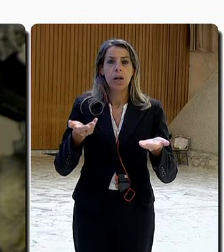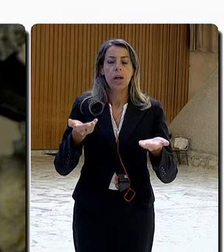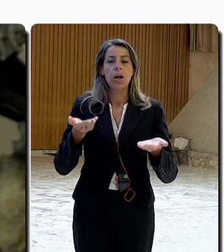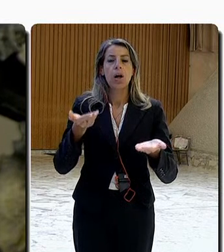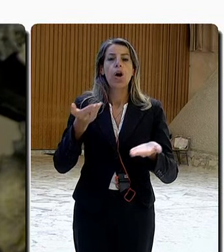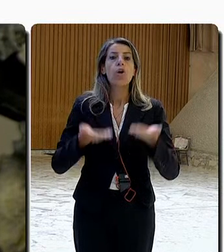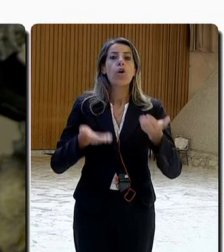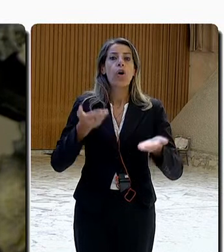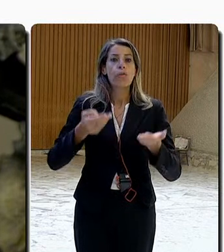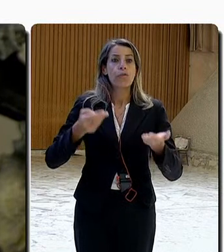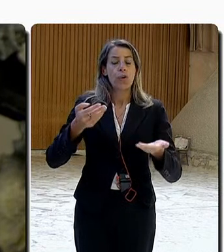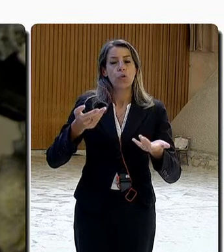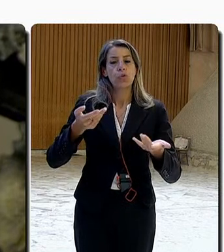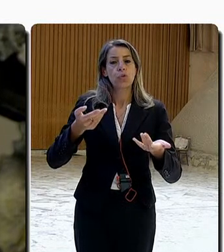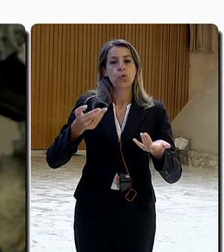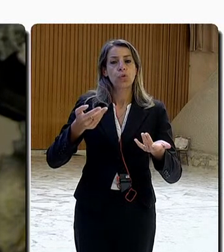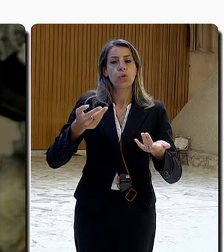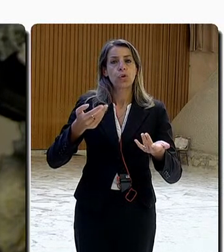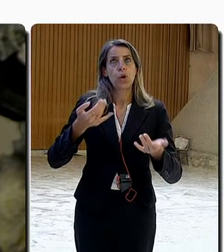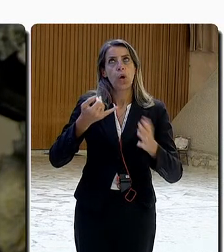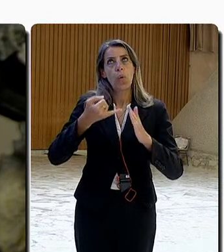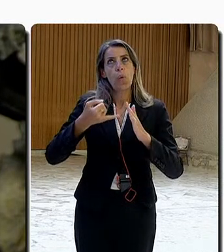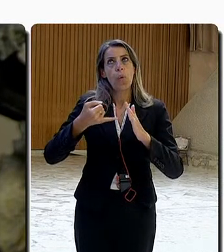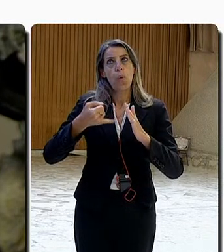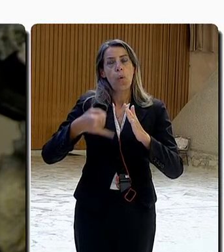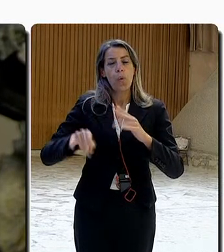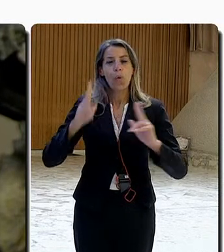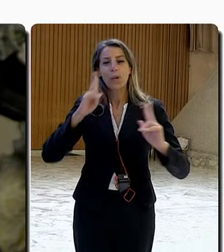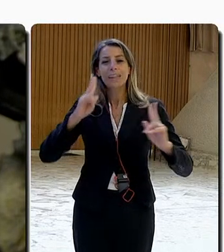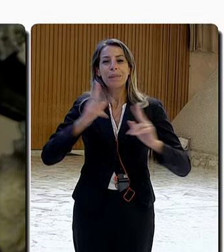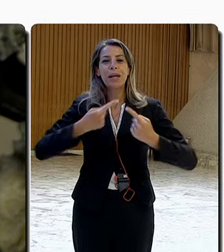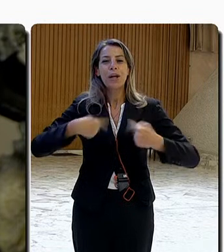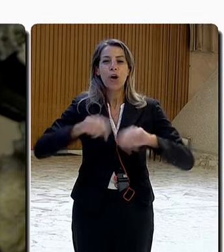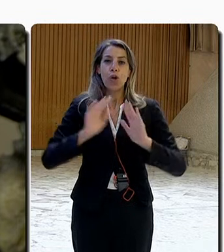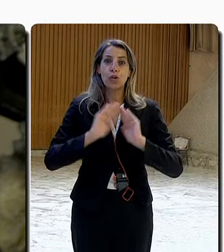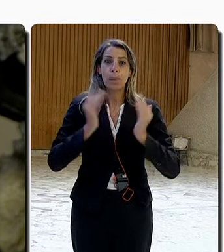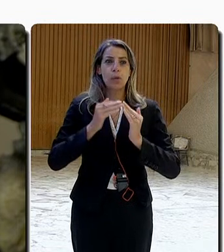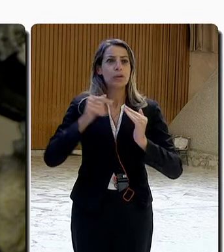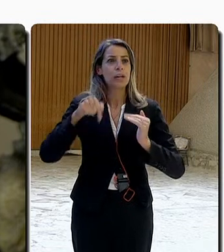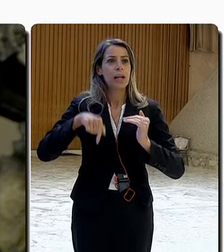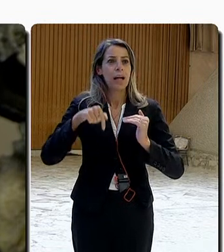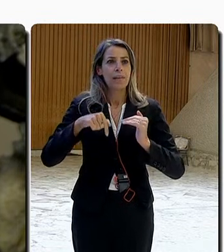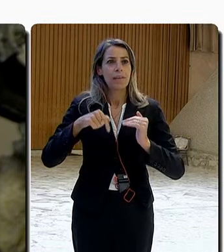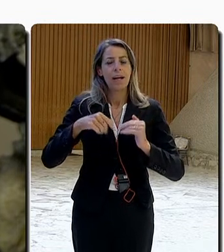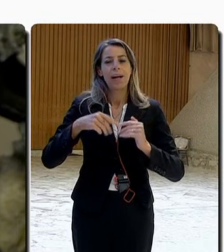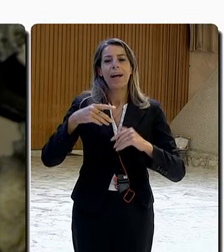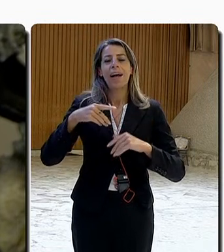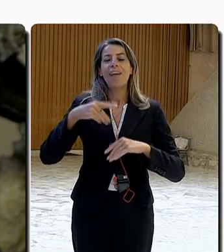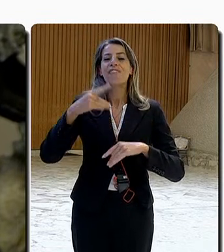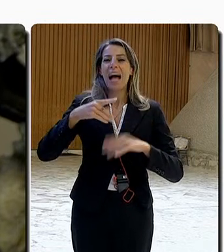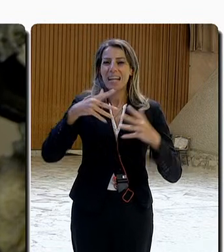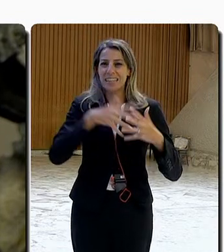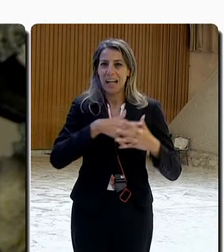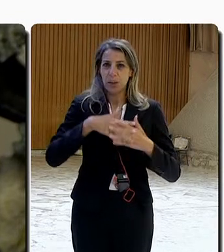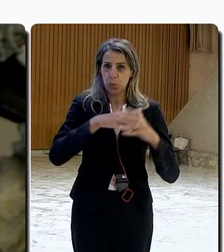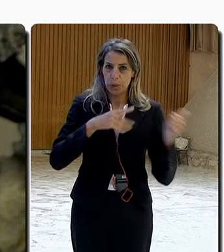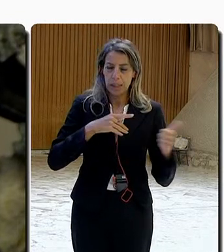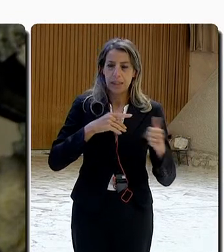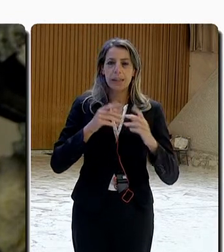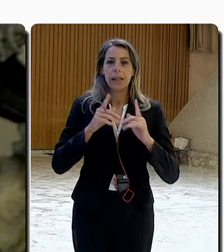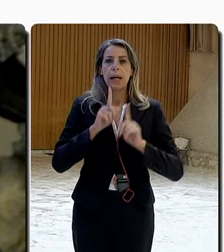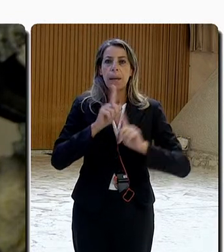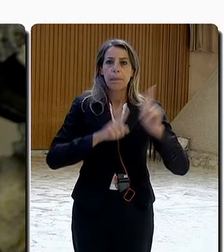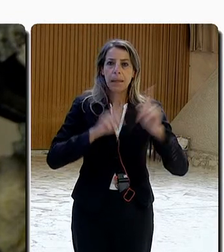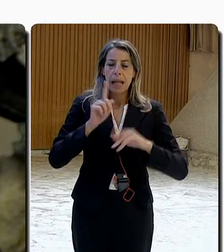rispetto agli ultimi incontri mondiali di Filadelfia, di Milano